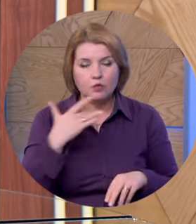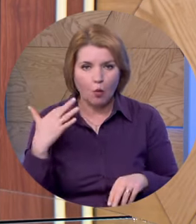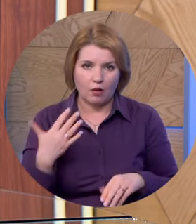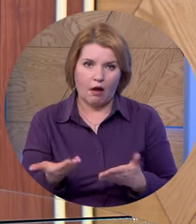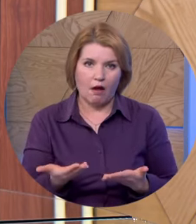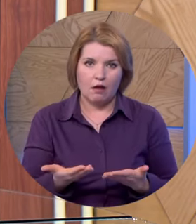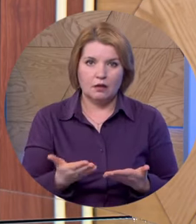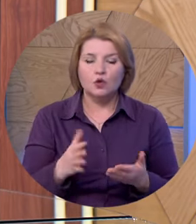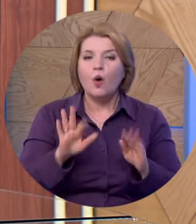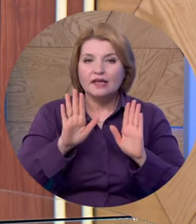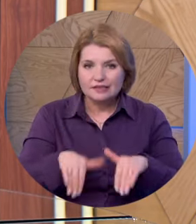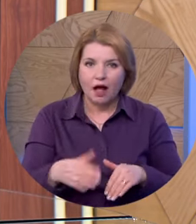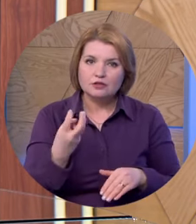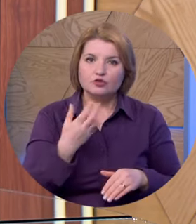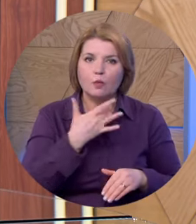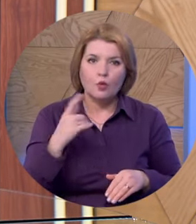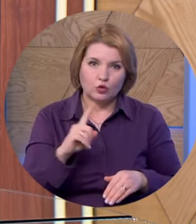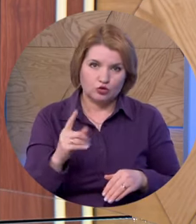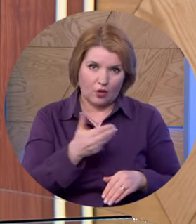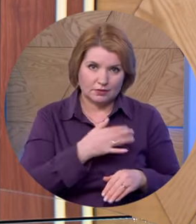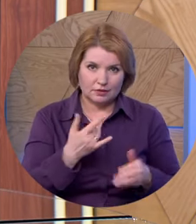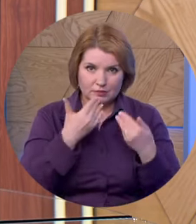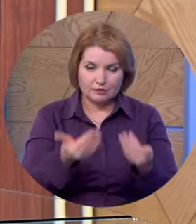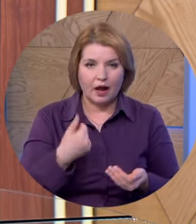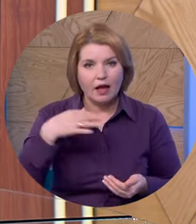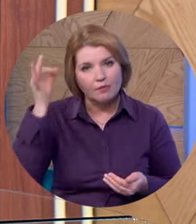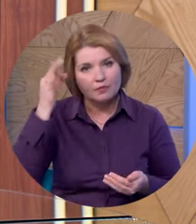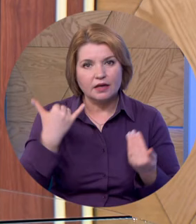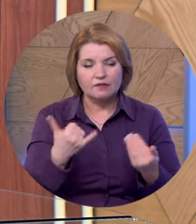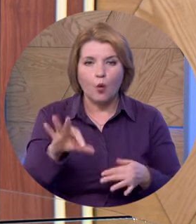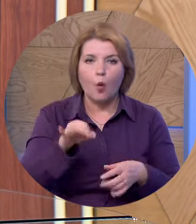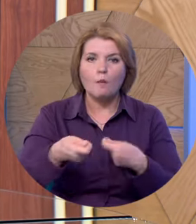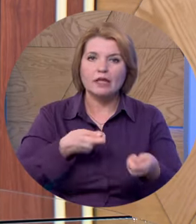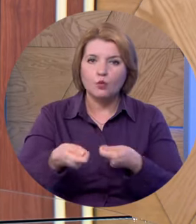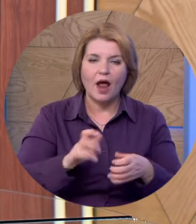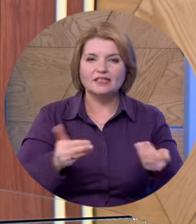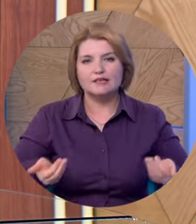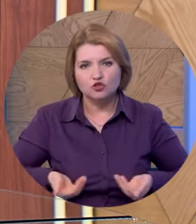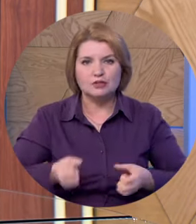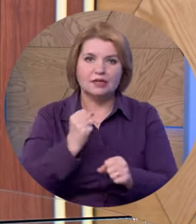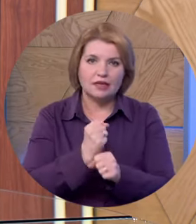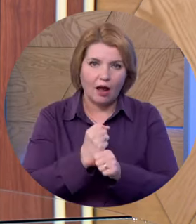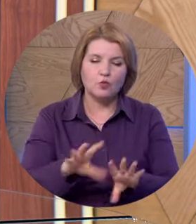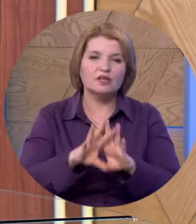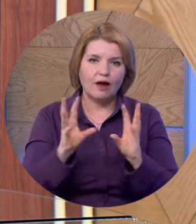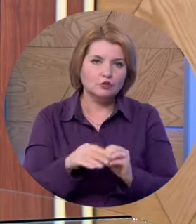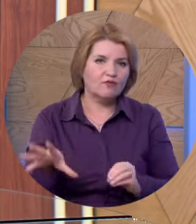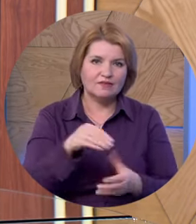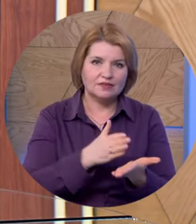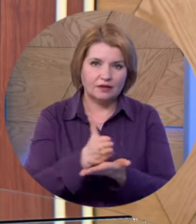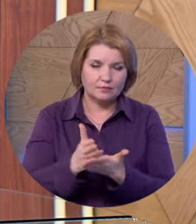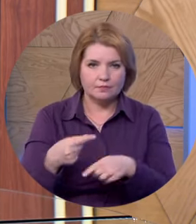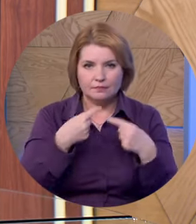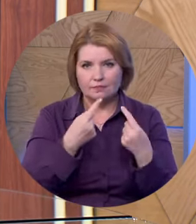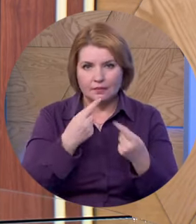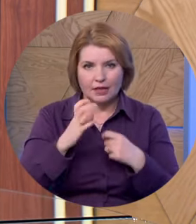осталось, что было бы интересно рассмотреть. Я напомню, что сегодня о манипуляциях в жизни, на работе, вообще во всех сферах мы говорили с психологом